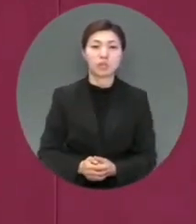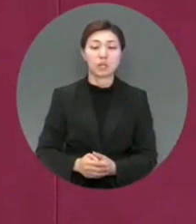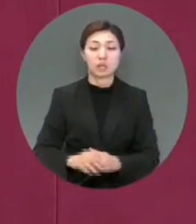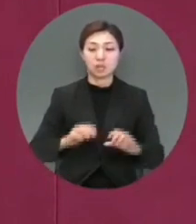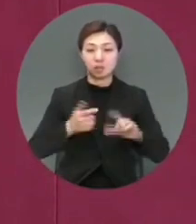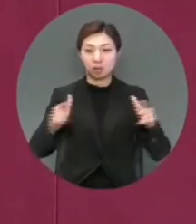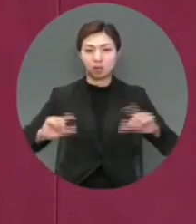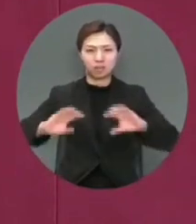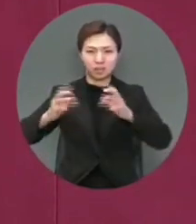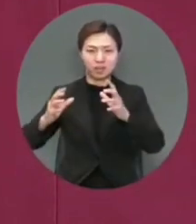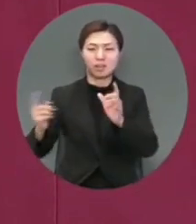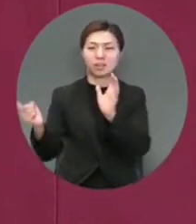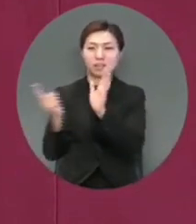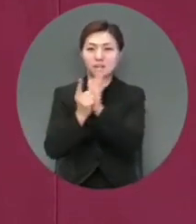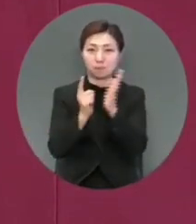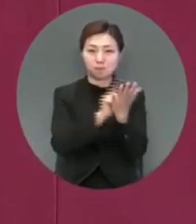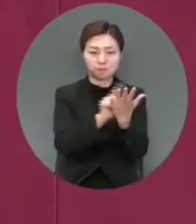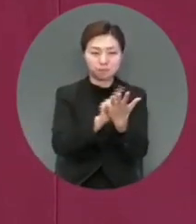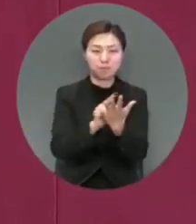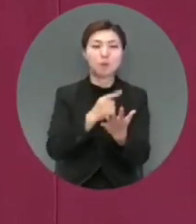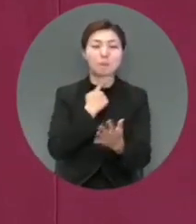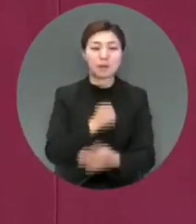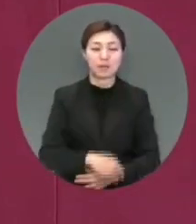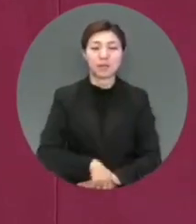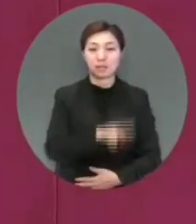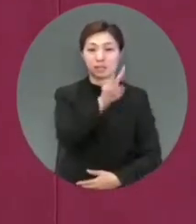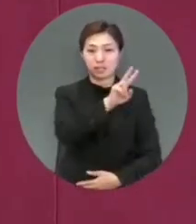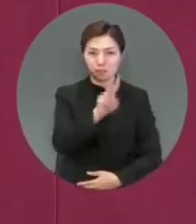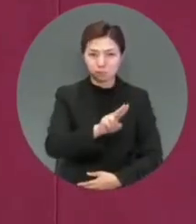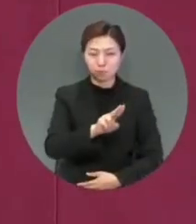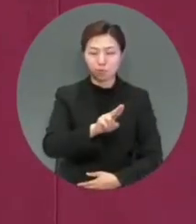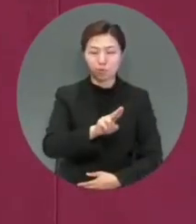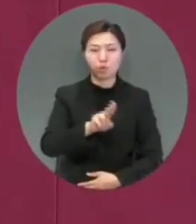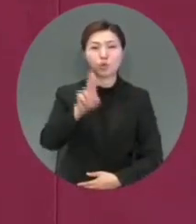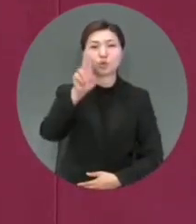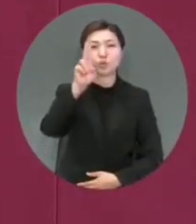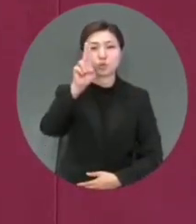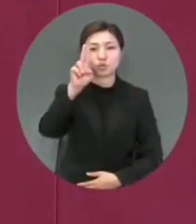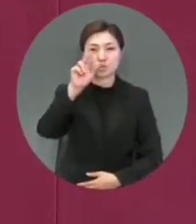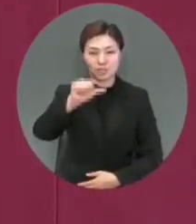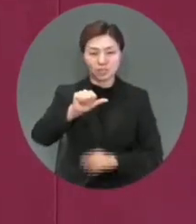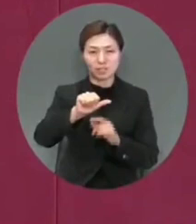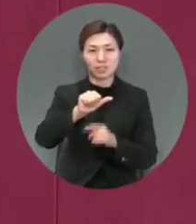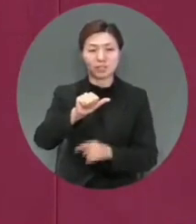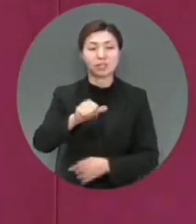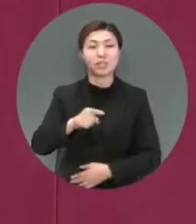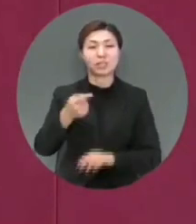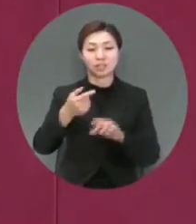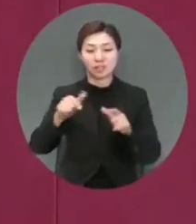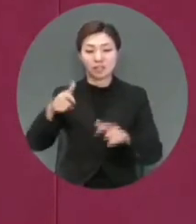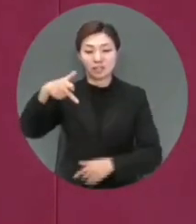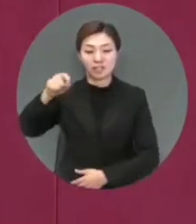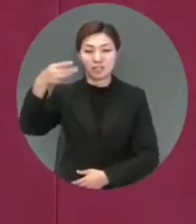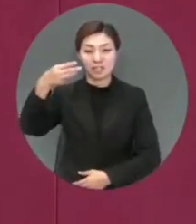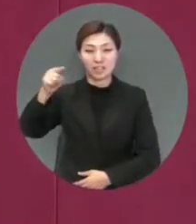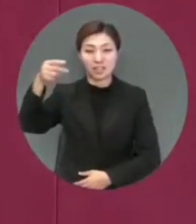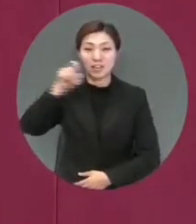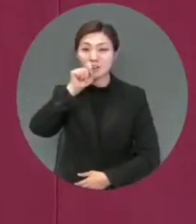일본, 베트남, 폴란드, 사우디, UAE, 카타르 등을 방문하여 양자 정상회담을